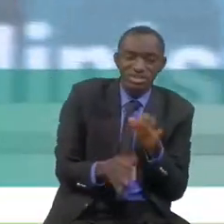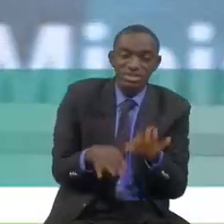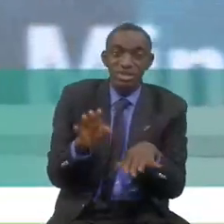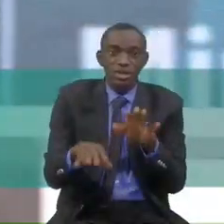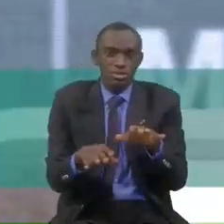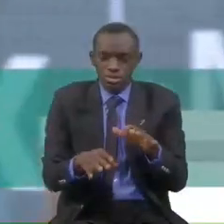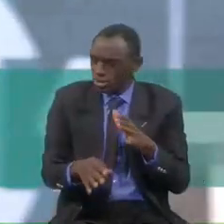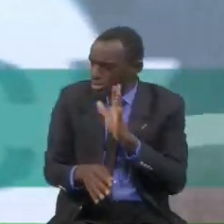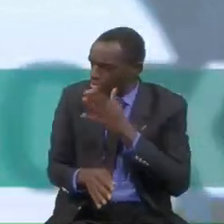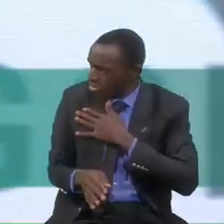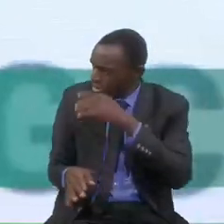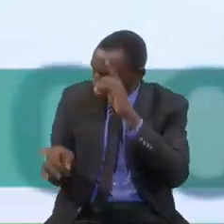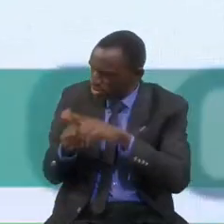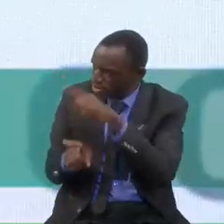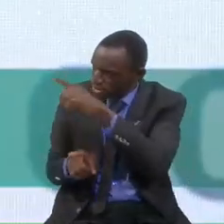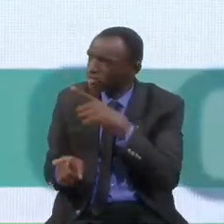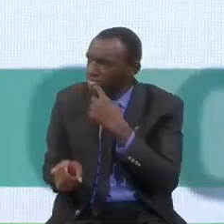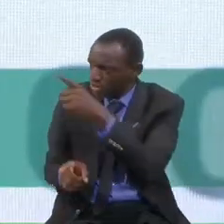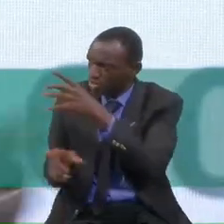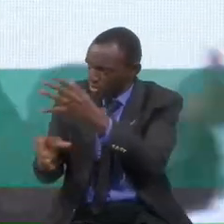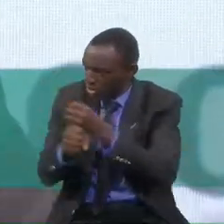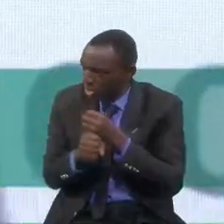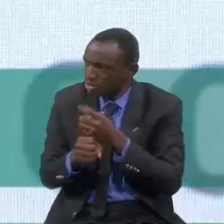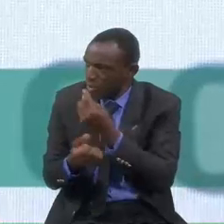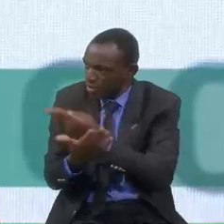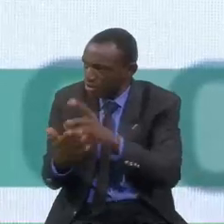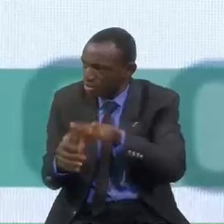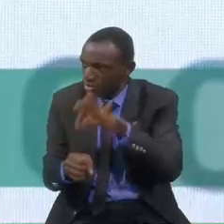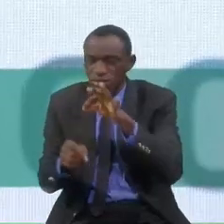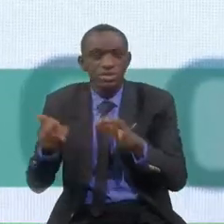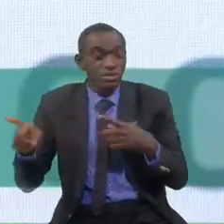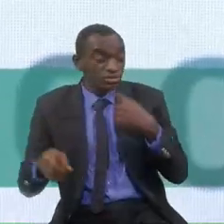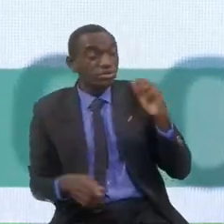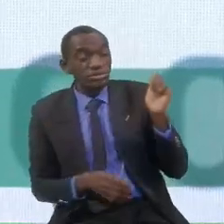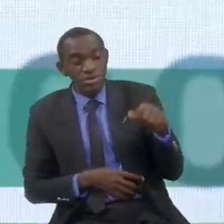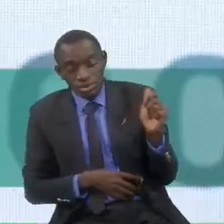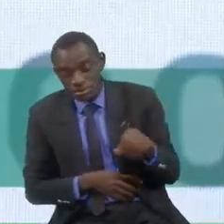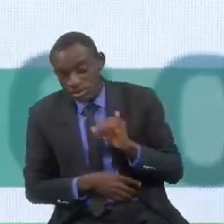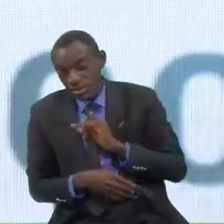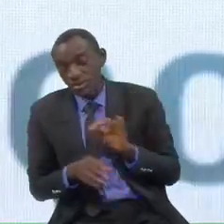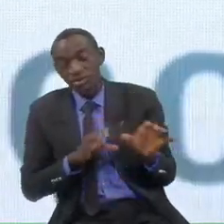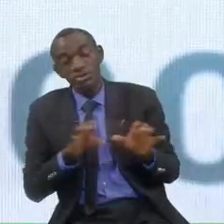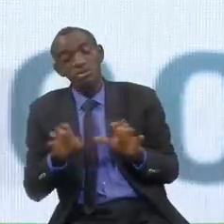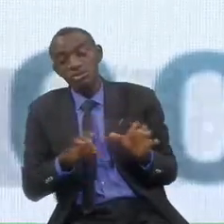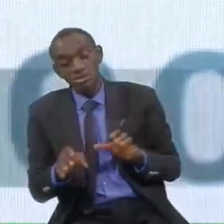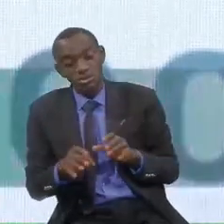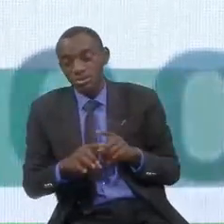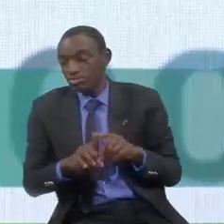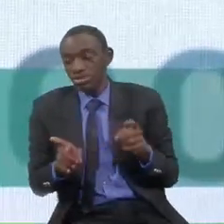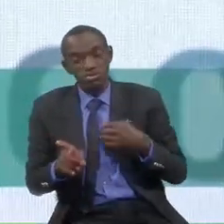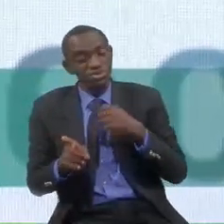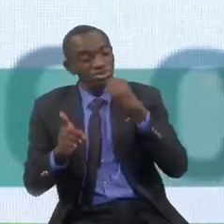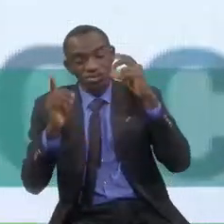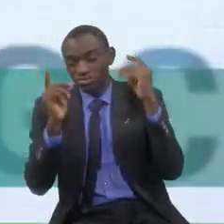lents. Mon frère, mais tu dis que tu as le Saint-Esprit. Oui, je l'ai reçu. C'est l'Esprit qui vivifie. Est-ce que tu peux marcher plus